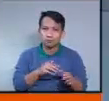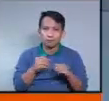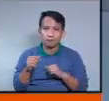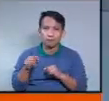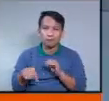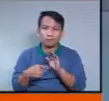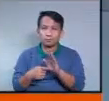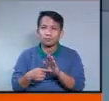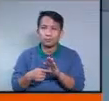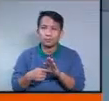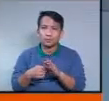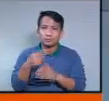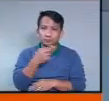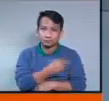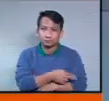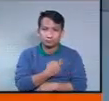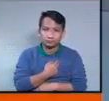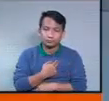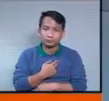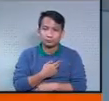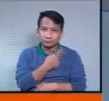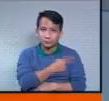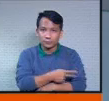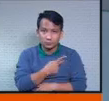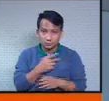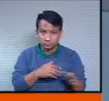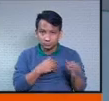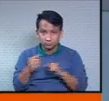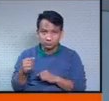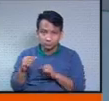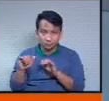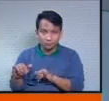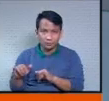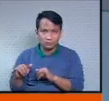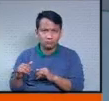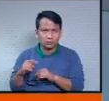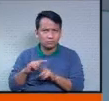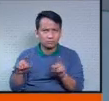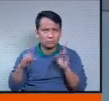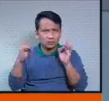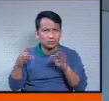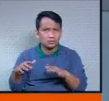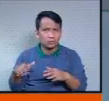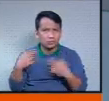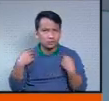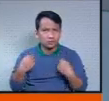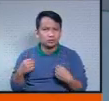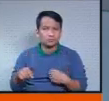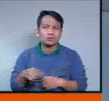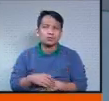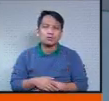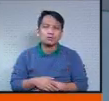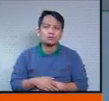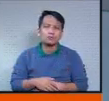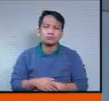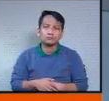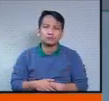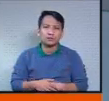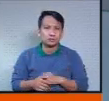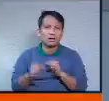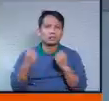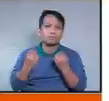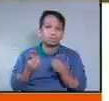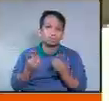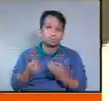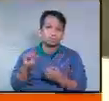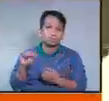labas pa rin ng mga ospital yung mga pasyente matapos lumindol? Hindi ba lalong malalagay sa peligro yung kalusugan nila? Oo, ang dami